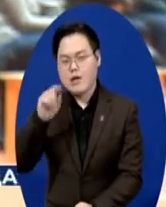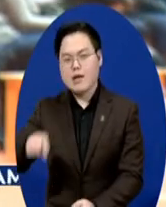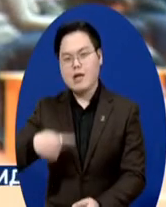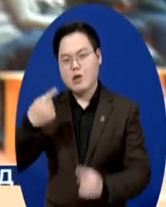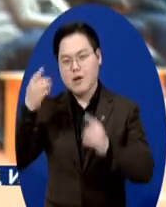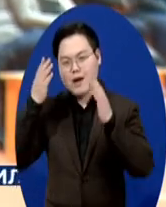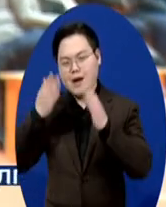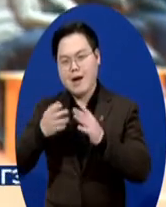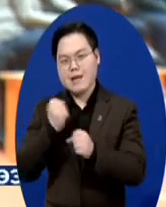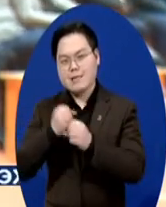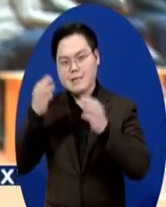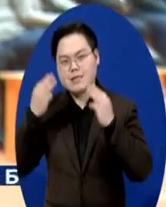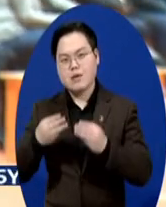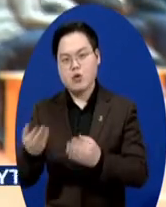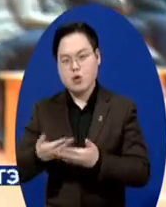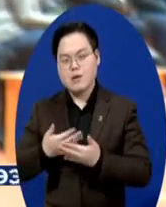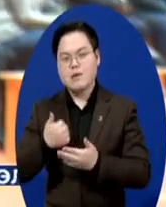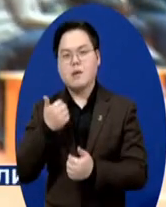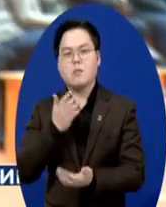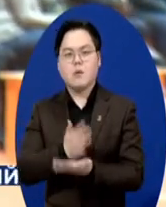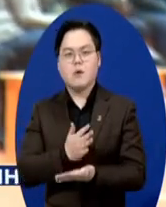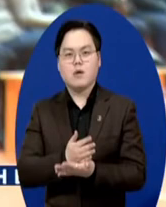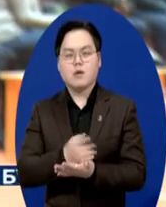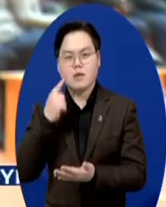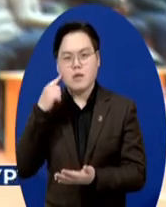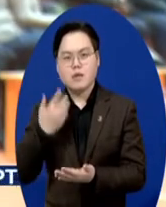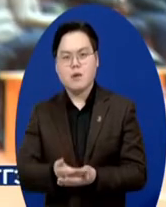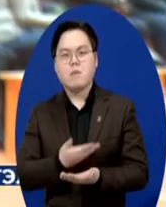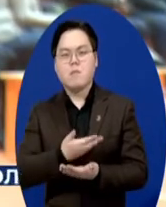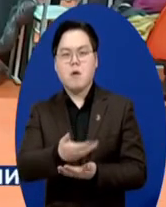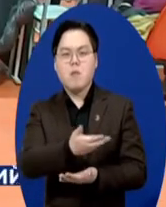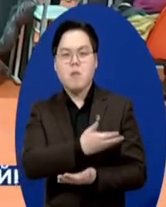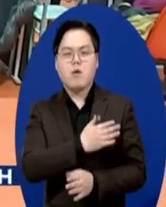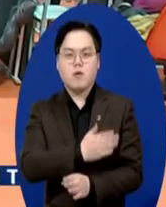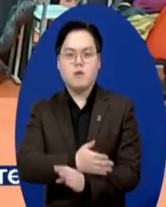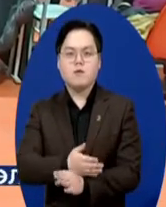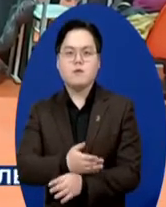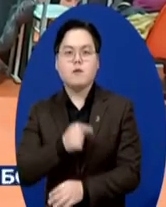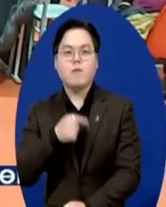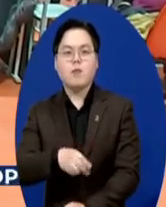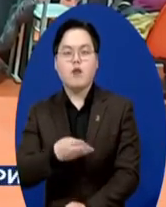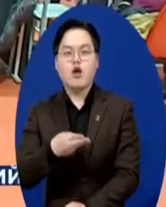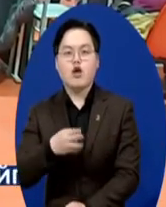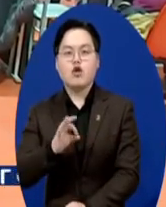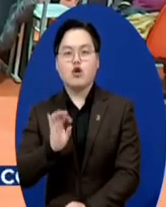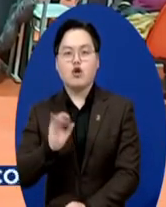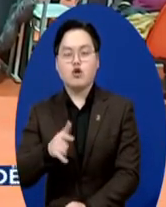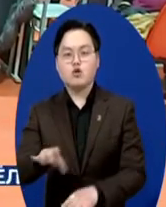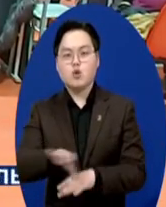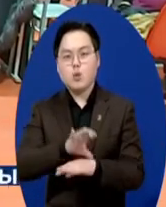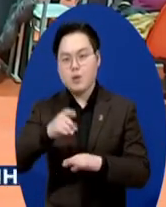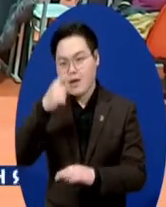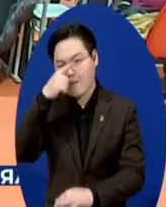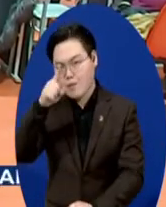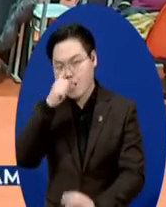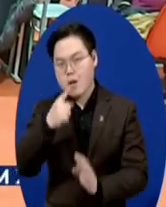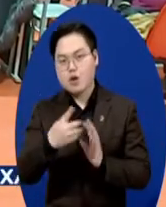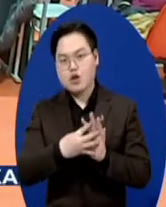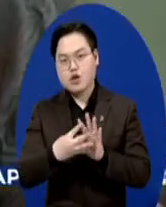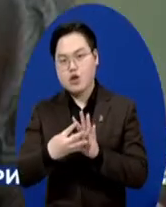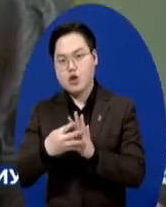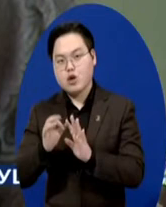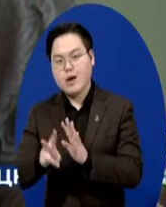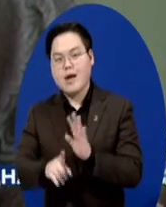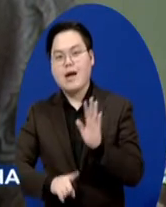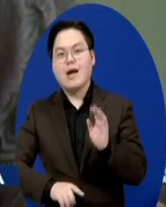анхаарч шийдвэрлэж одоо бас өвөлдөх сайн байна гэсэн ийм зүйл нэлийн одоо ярьж байна. Мөн Төгөрөг сумын эмнэлэг 1999 онд ашиглалтанд